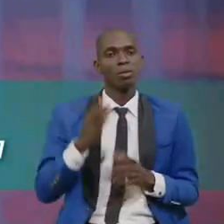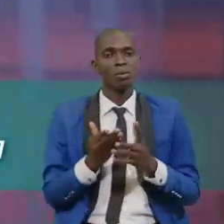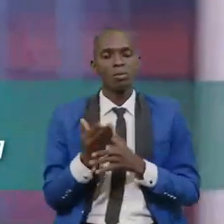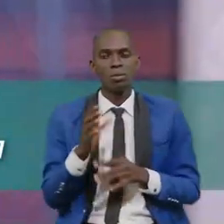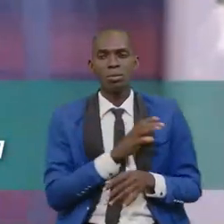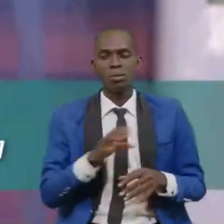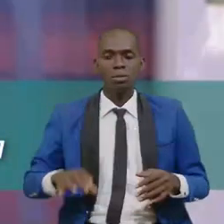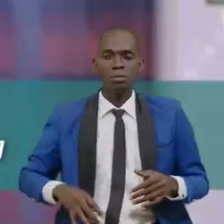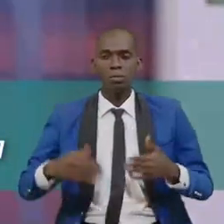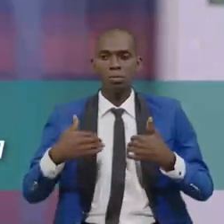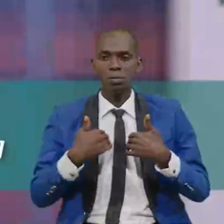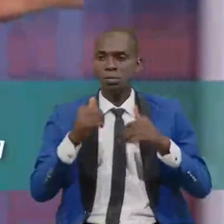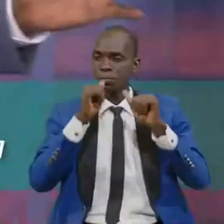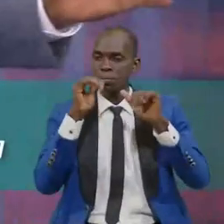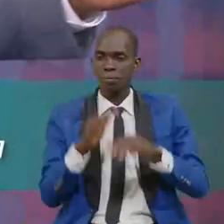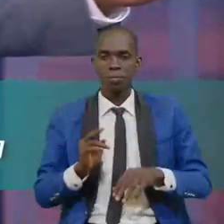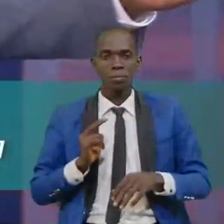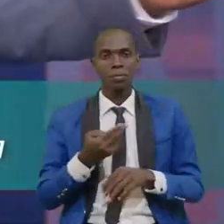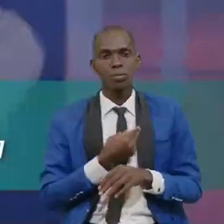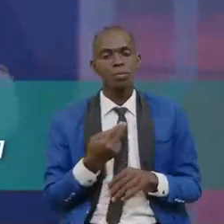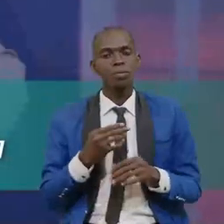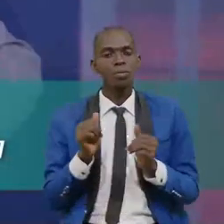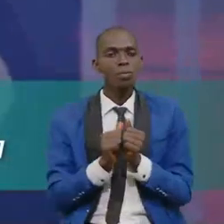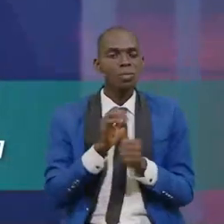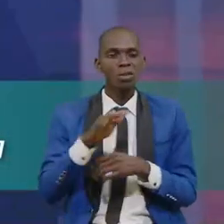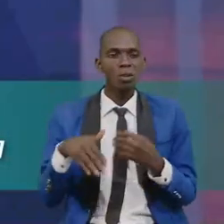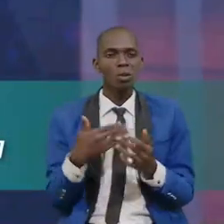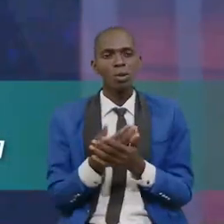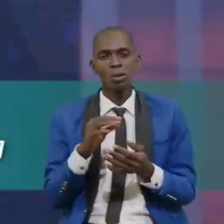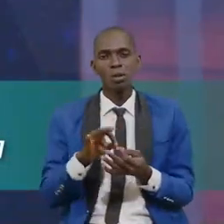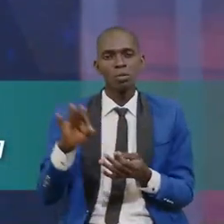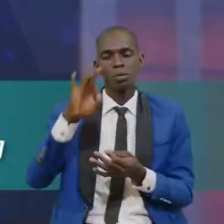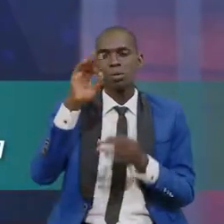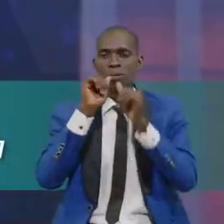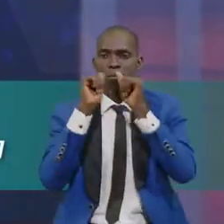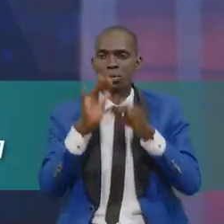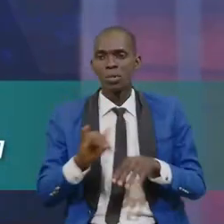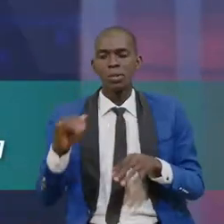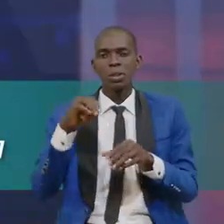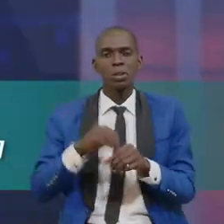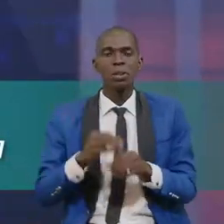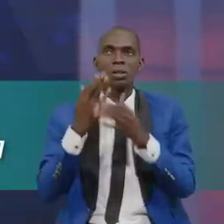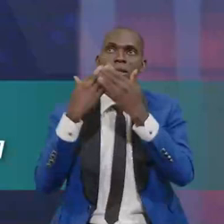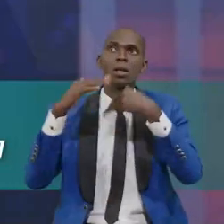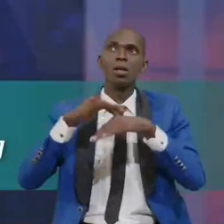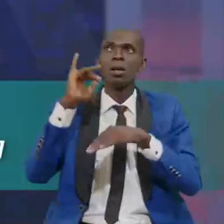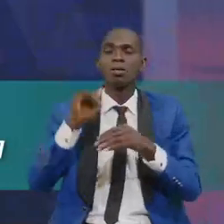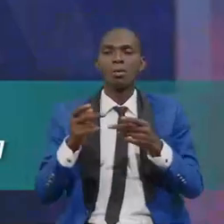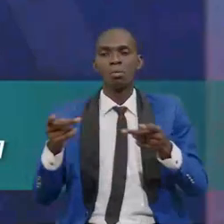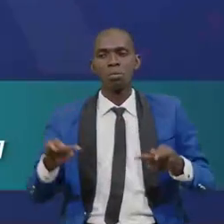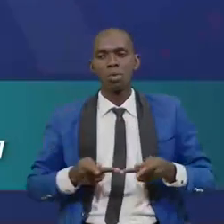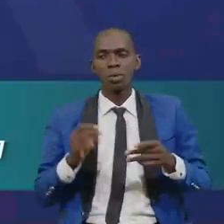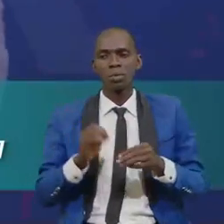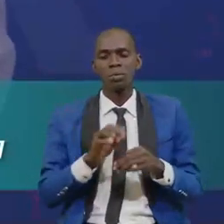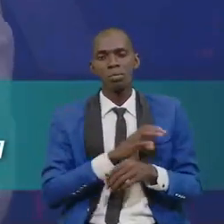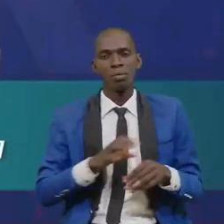obtenu par Christ, nous avons été bénis par Christ de toutes sortes de bénédictions dans les lieux célestes en